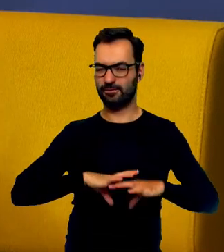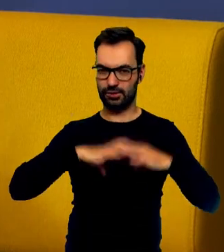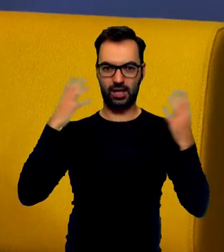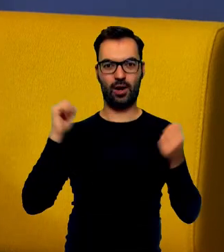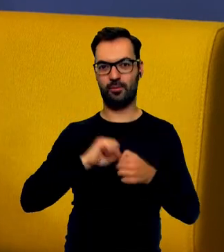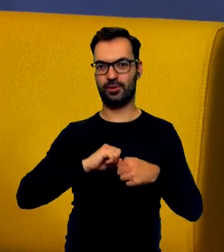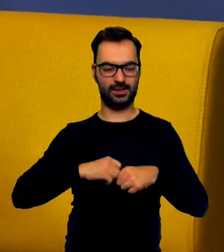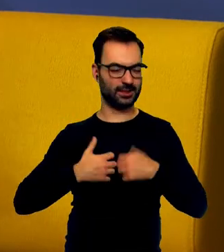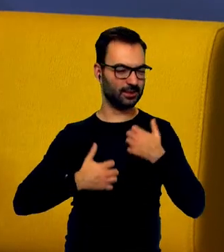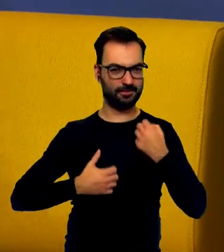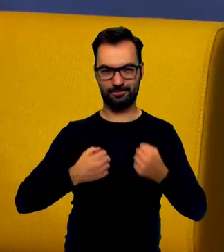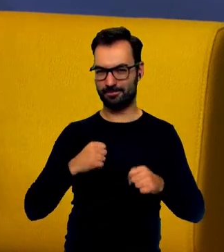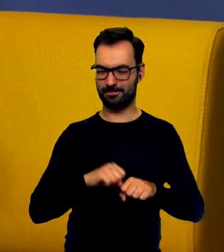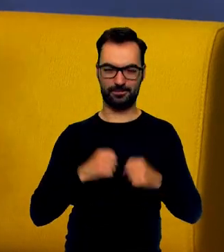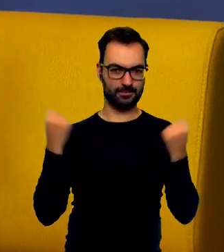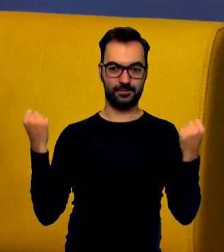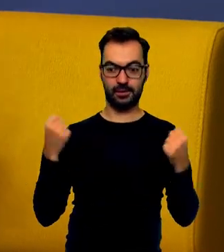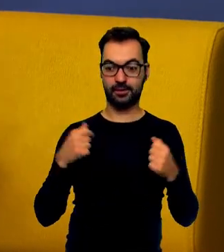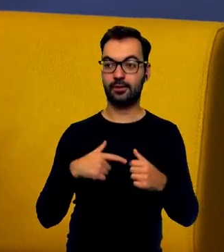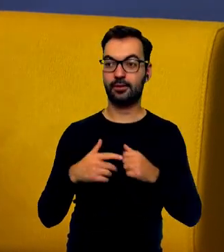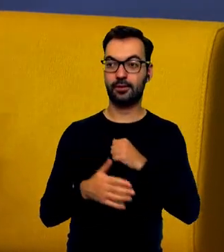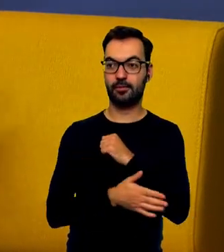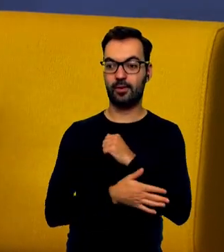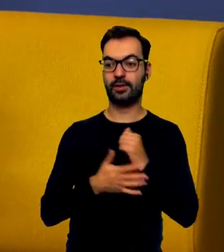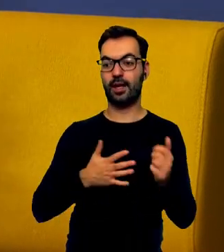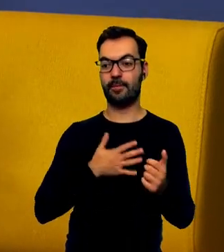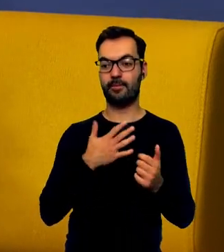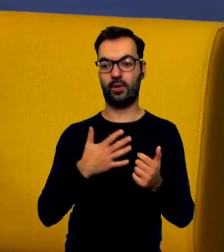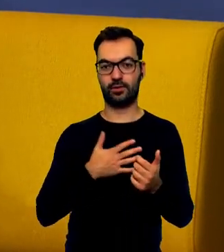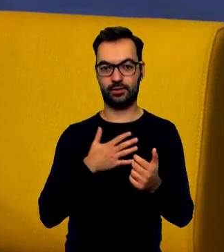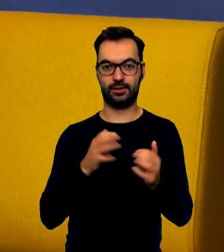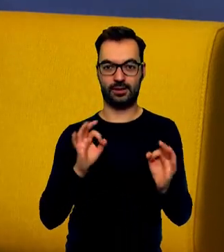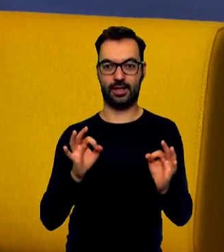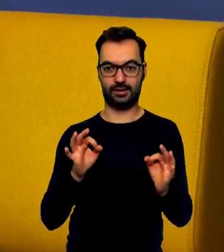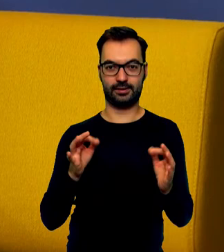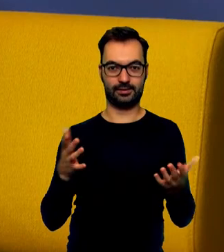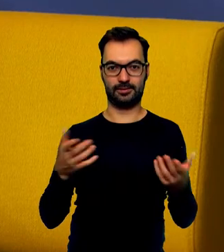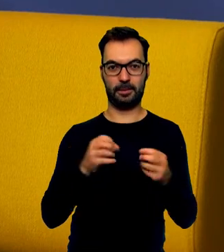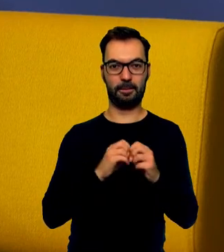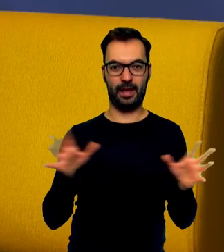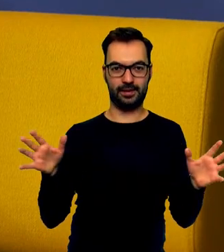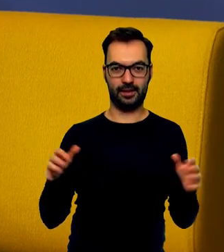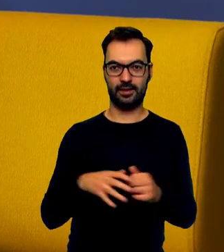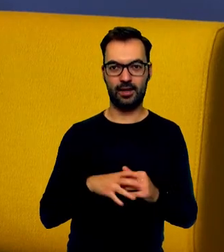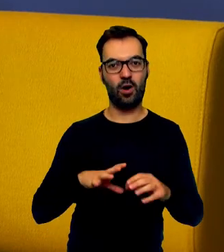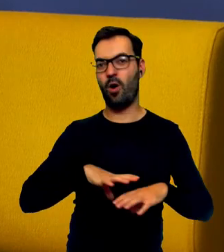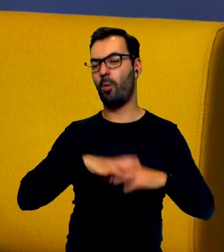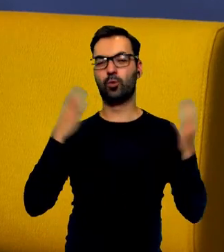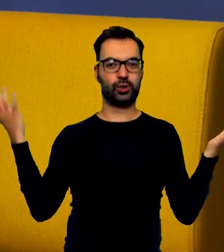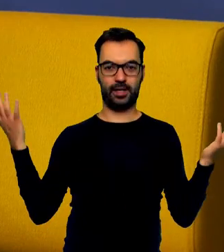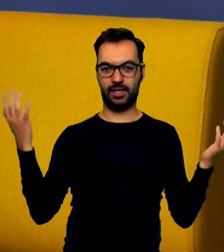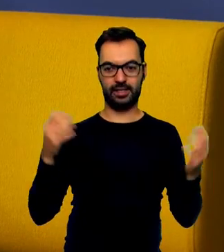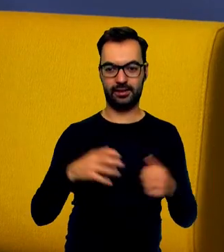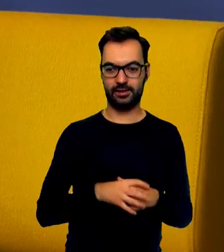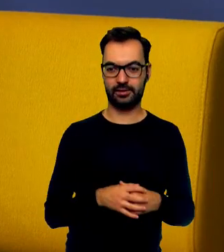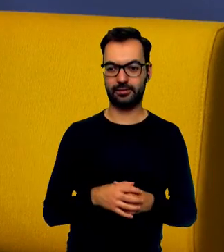jest oburzony, co jest jedną z podstawowych emocji w ogóle obecnych dzisiaj w mediach społecznościowych,